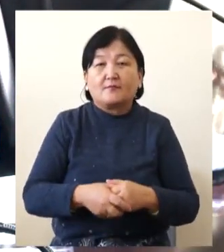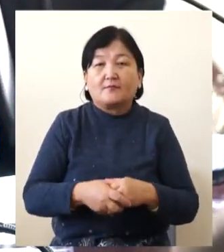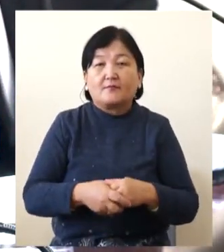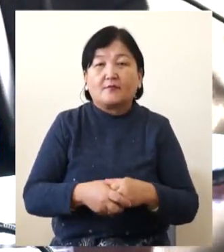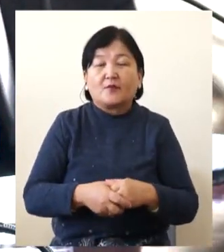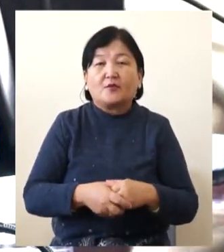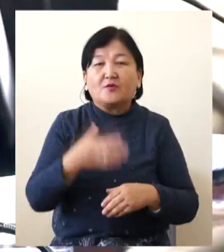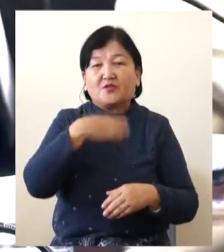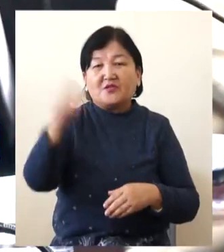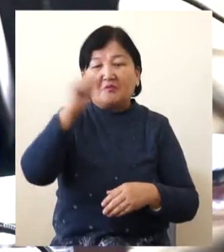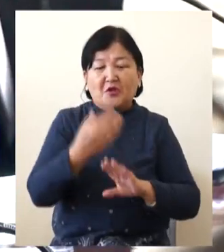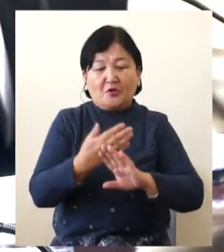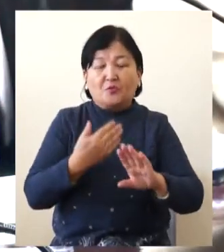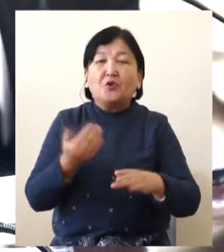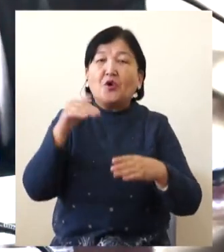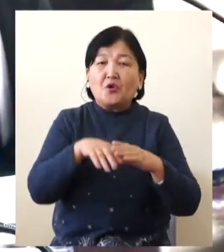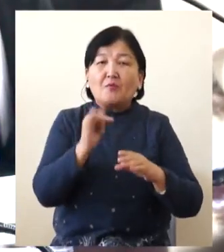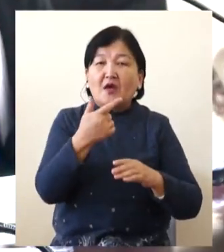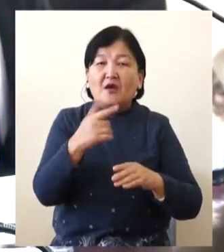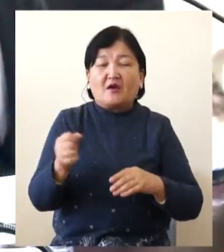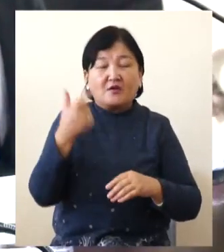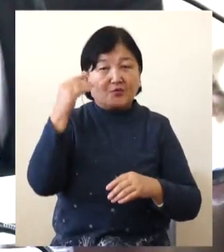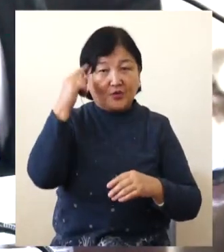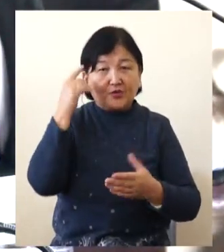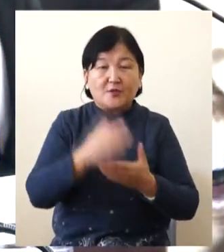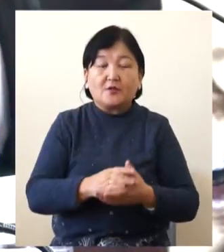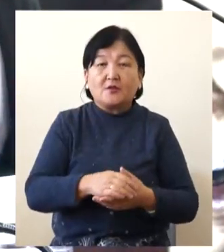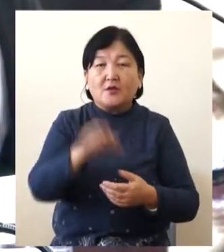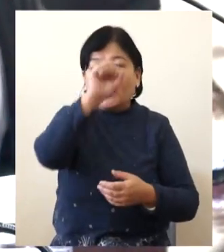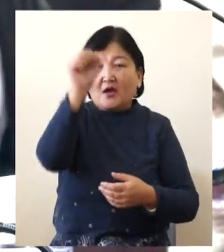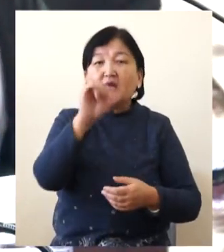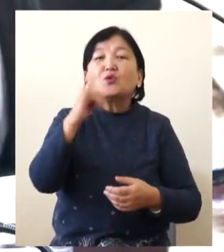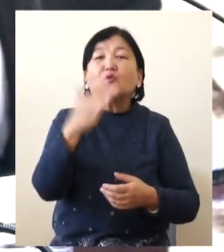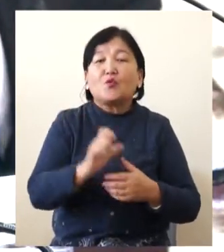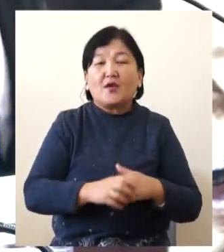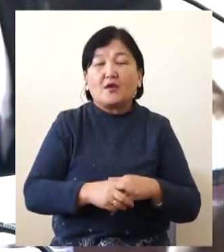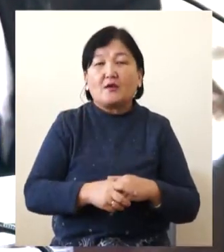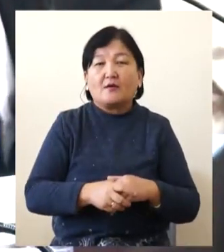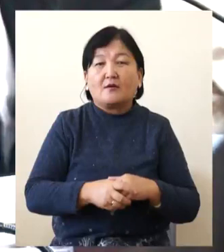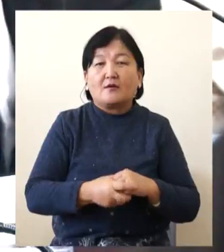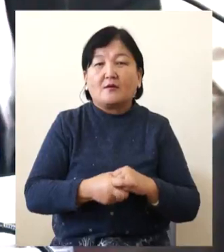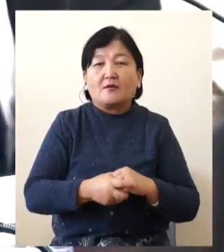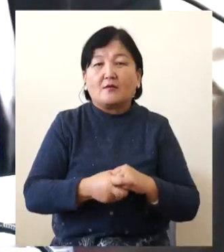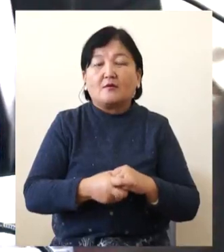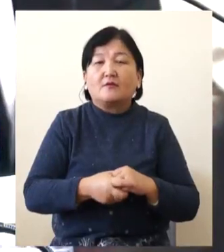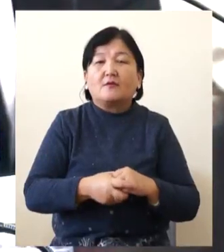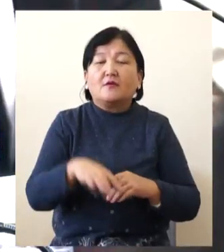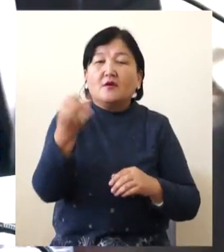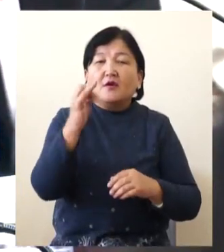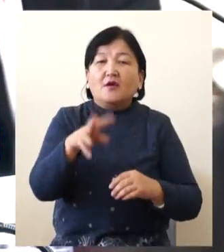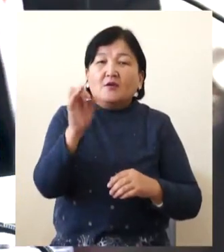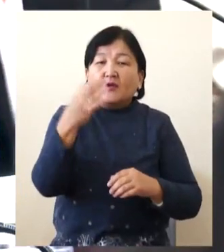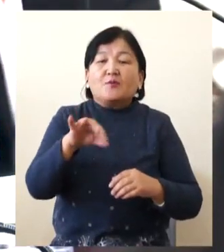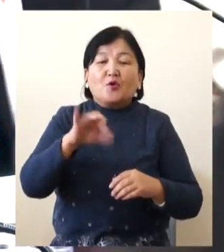чиньсээс юм авах. Ийм юм уу гэж юм яна гэж үзэж байгаа. Асуулт юу вэ? Асуулт одоо энэ чинь юм яа